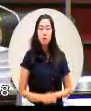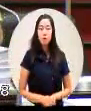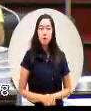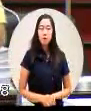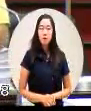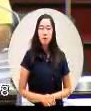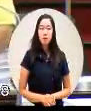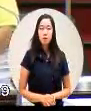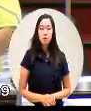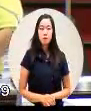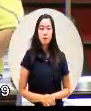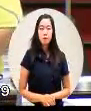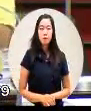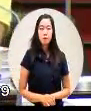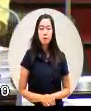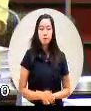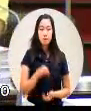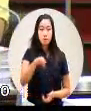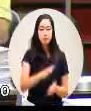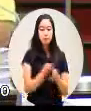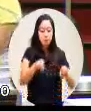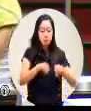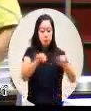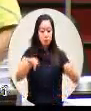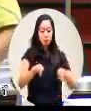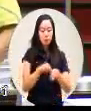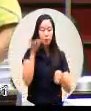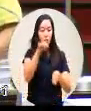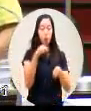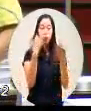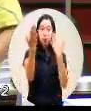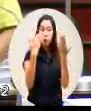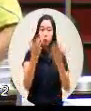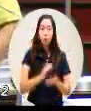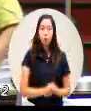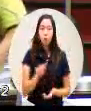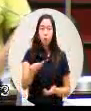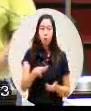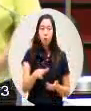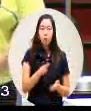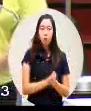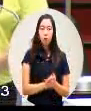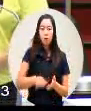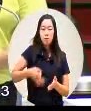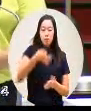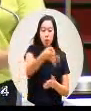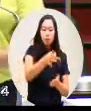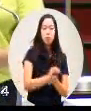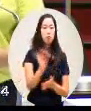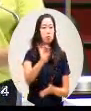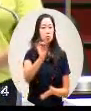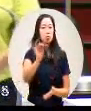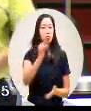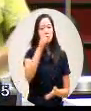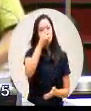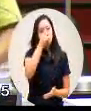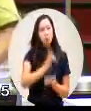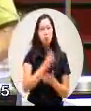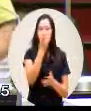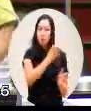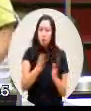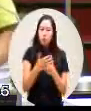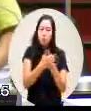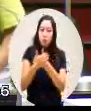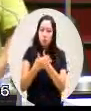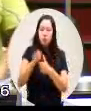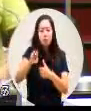伫这个客户书内面写清楚楚，水费一百块，这个管理维护费